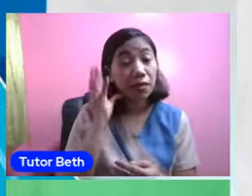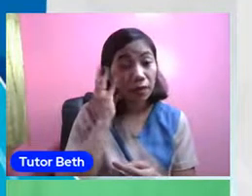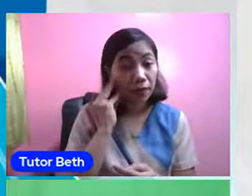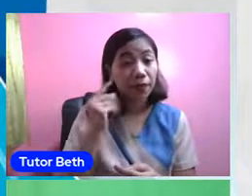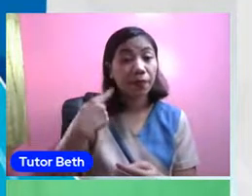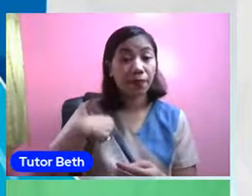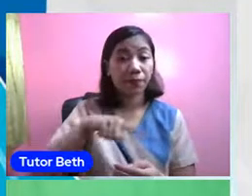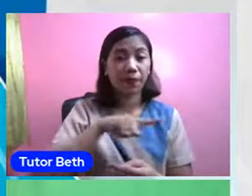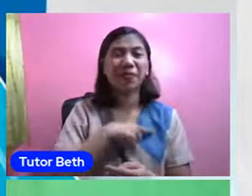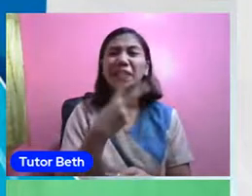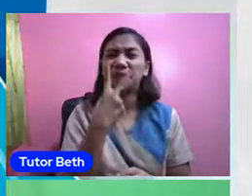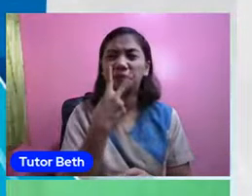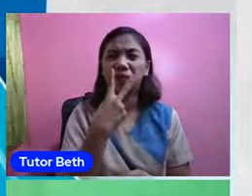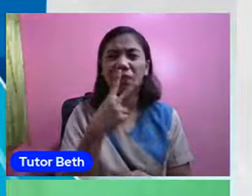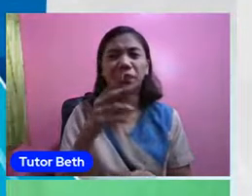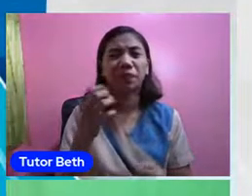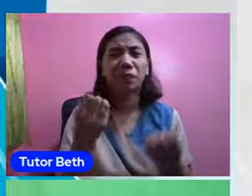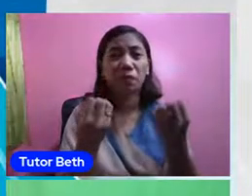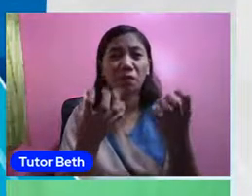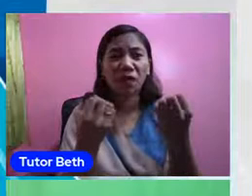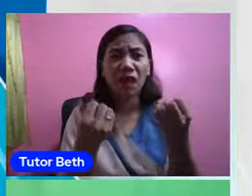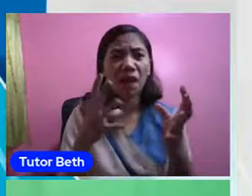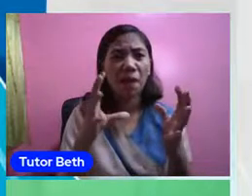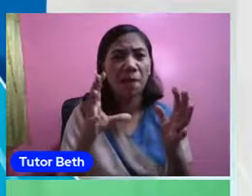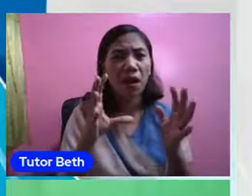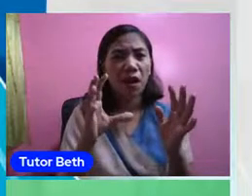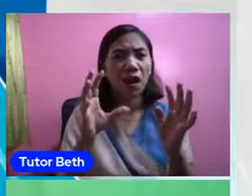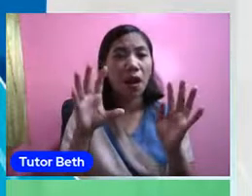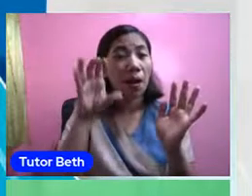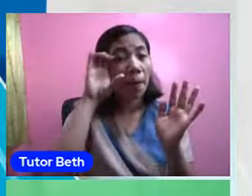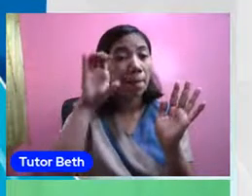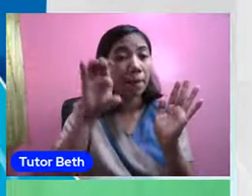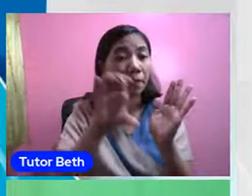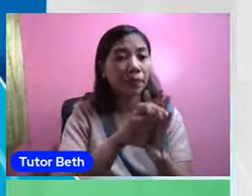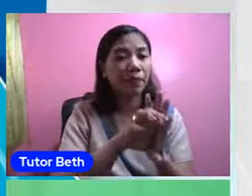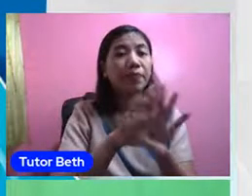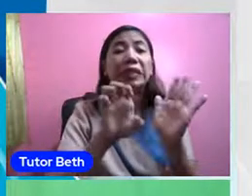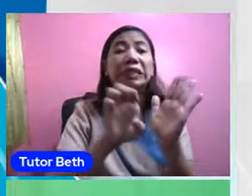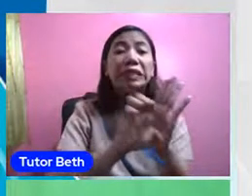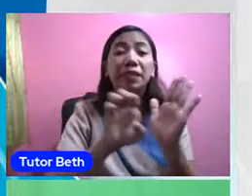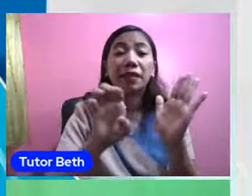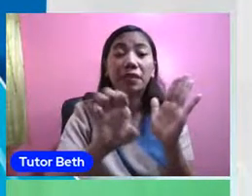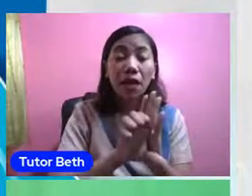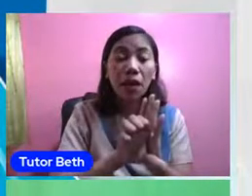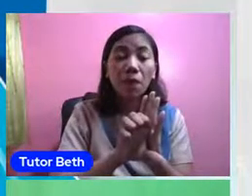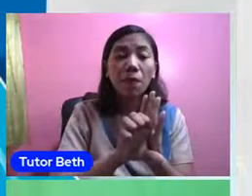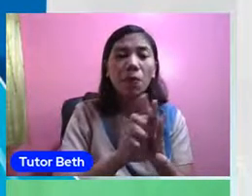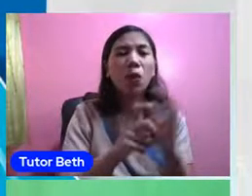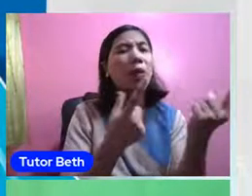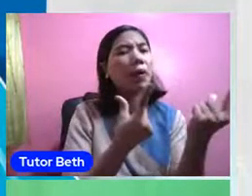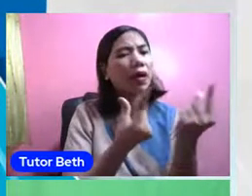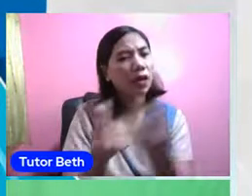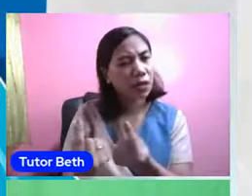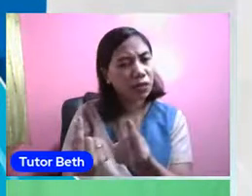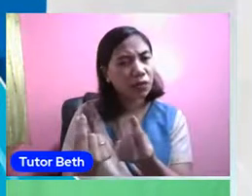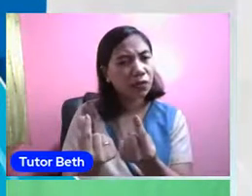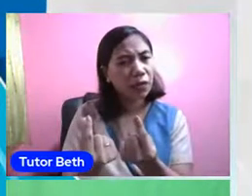natin, meron akong larawan dito, tignan natin yung iba't iba ang halimbawa ng mga gawain, mga